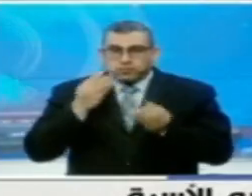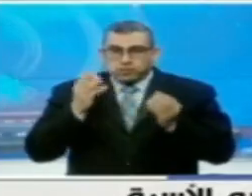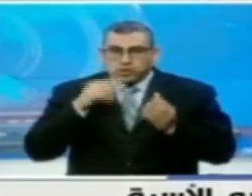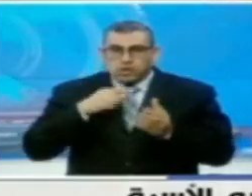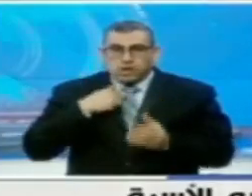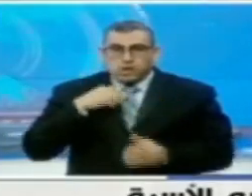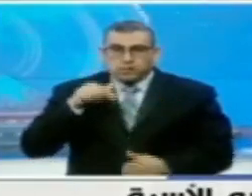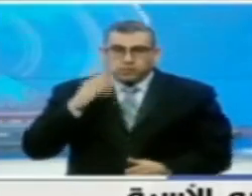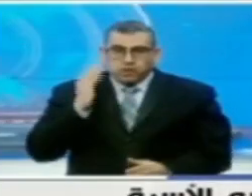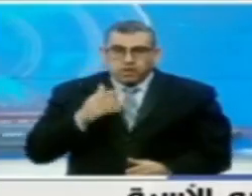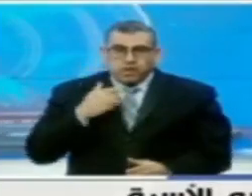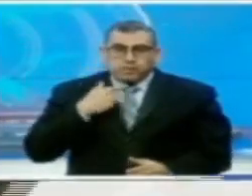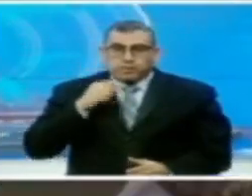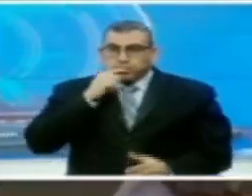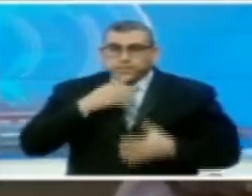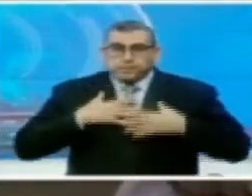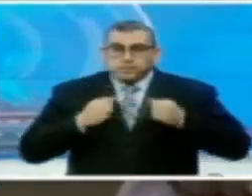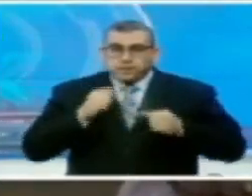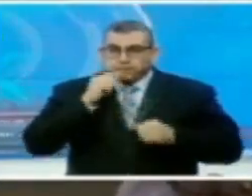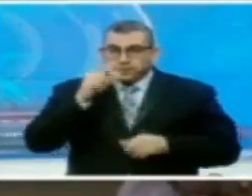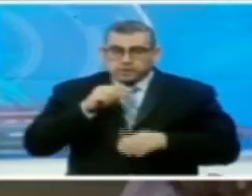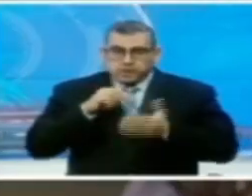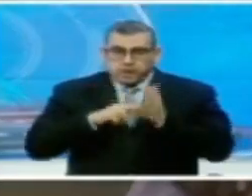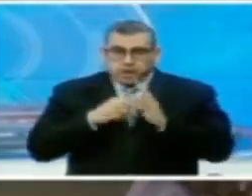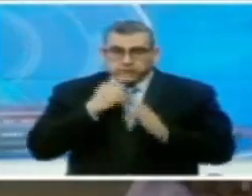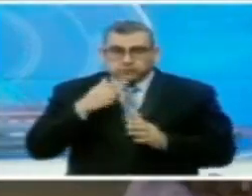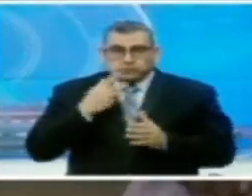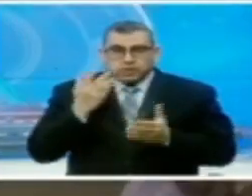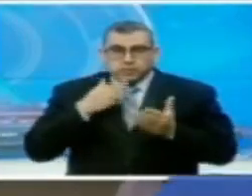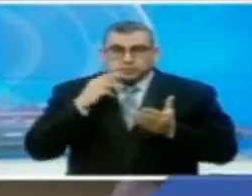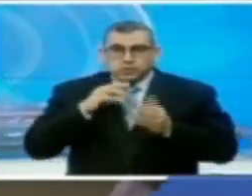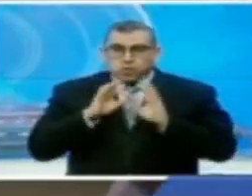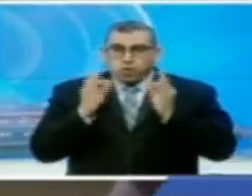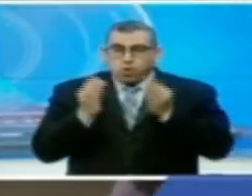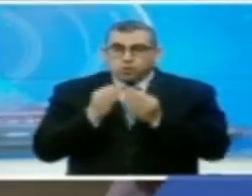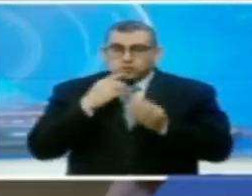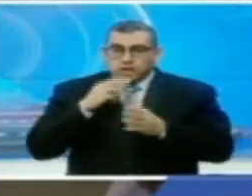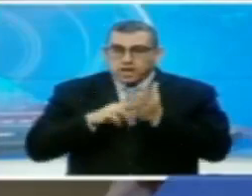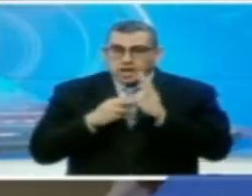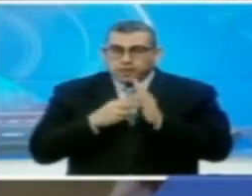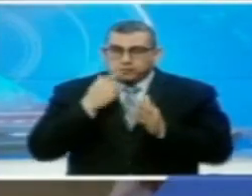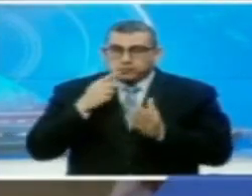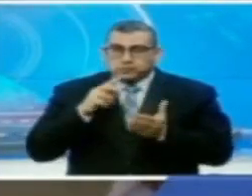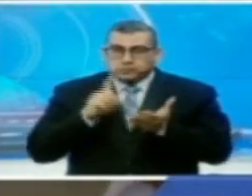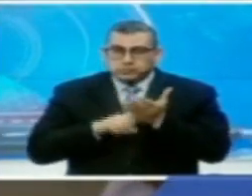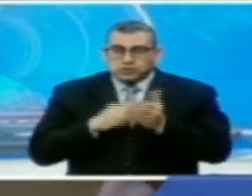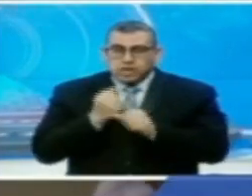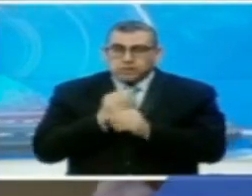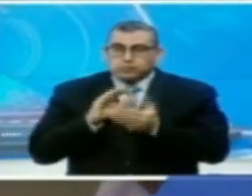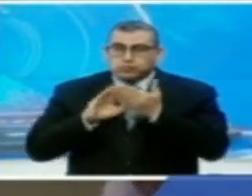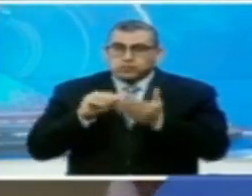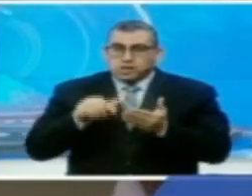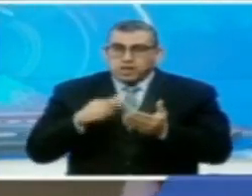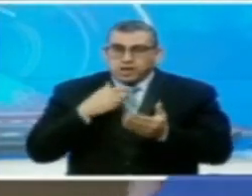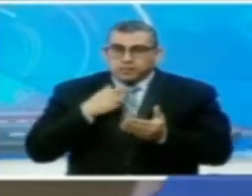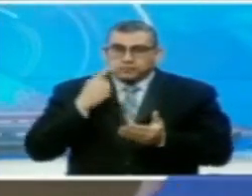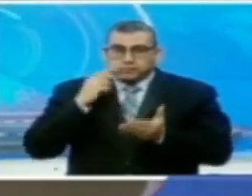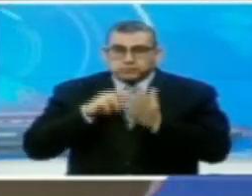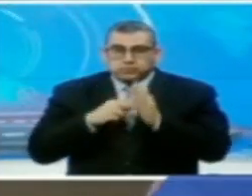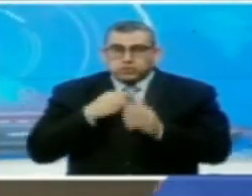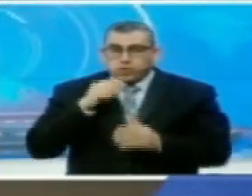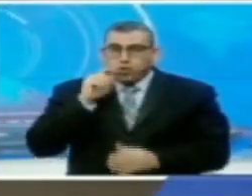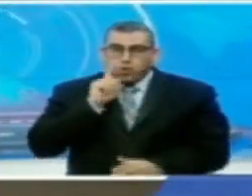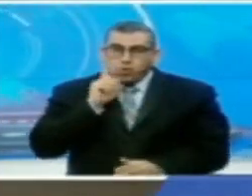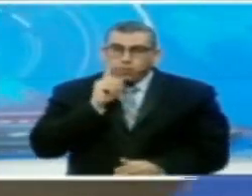احنا بنهتم بصحة المرأة ككل عامة من ناحية تنظيم الأسرة، يهمنا مردودها أو نفهم السيدة اللي جاية مردودها على الأم